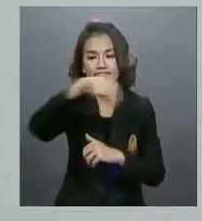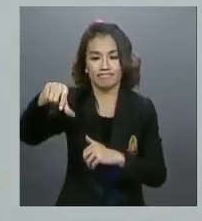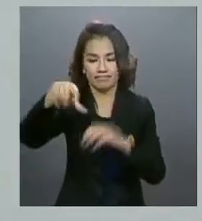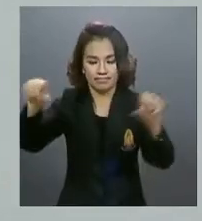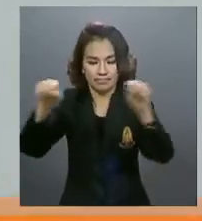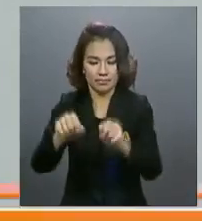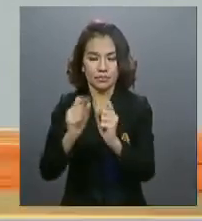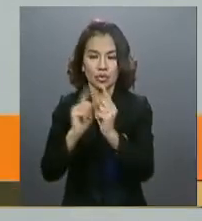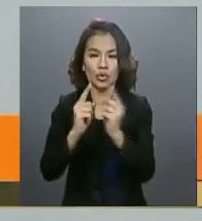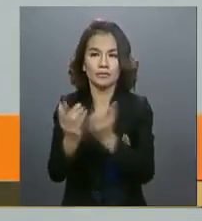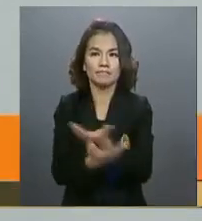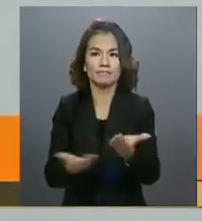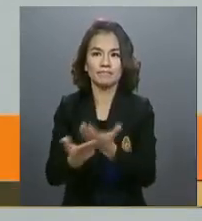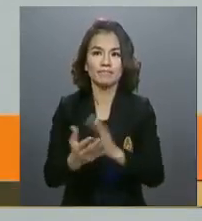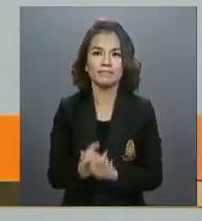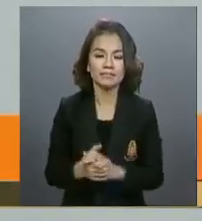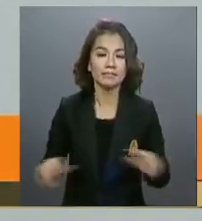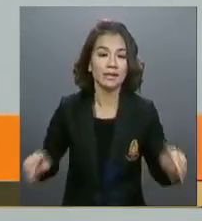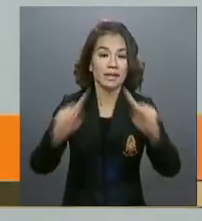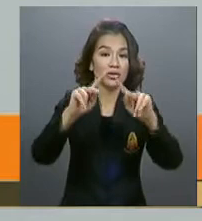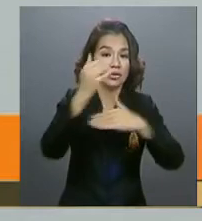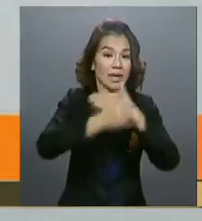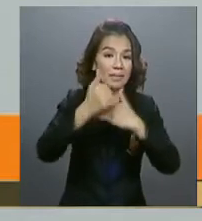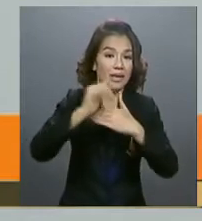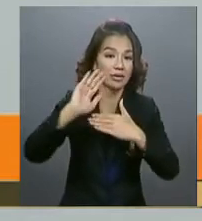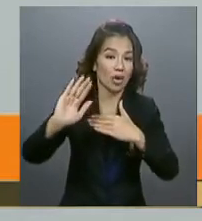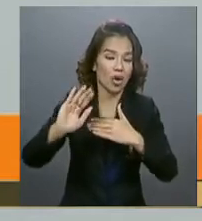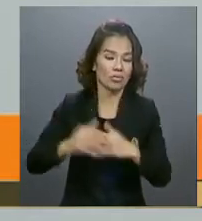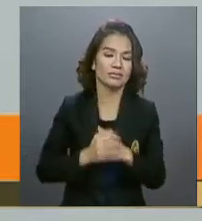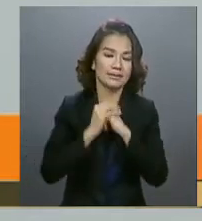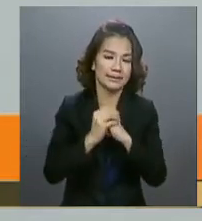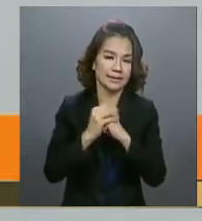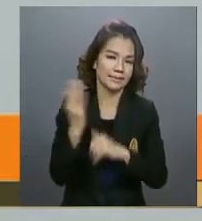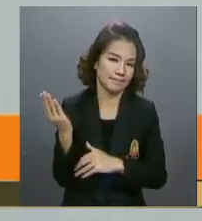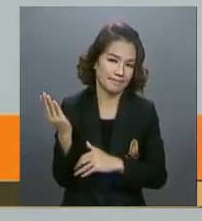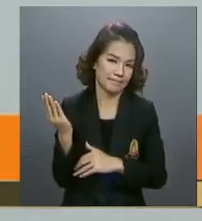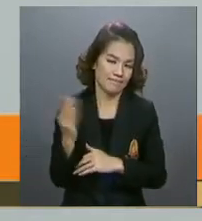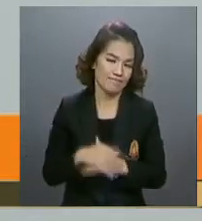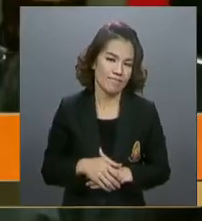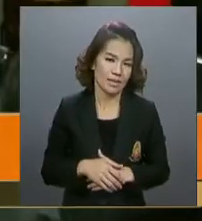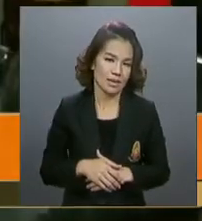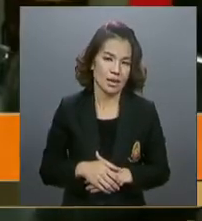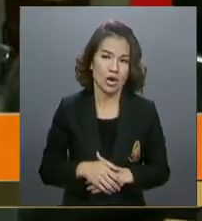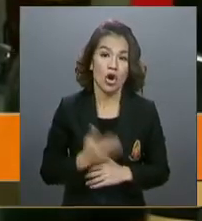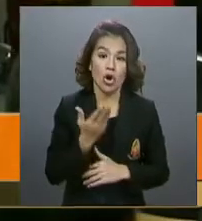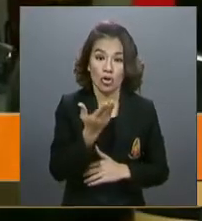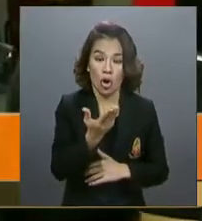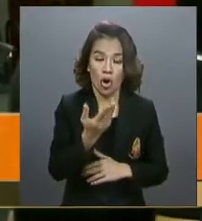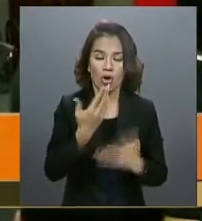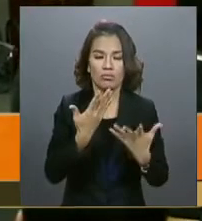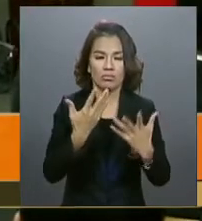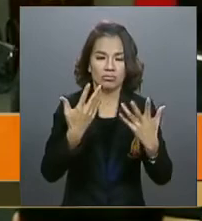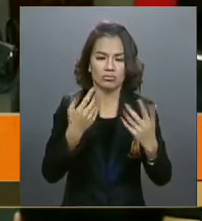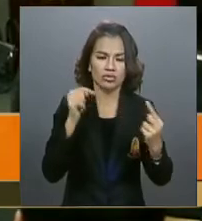กระทรวงการต่างประเทศจีนออกแถลงการระบุว่านายหวังอี้รัฐมนตรีว่าการกระทรวงการต่างประเทศของจีนได้เรียกร้องให้นายจอห์นแครีรัฐม